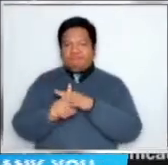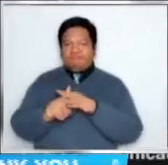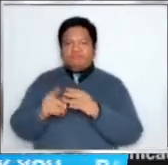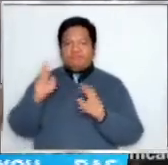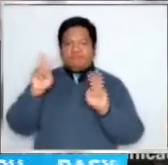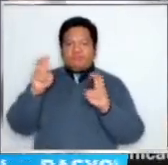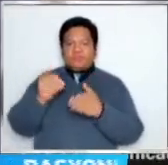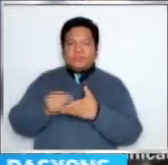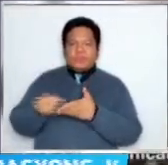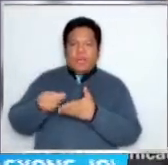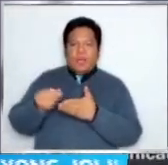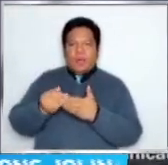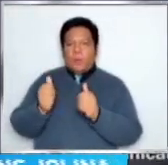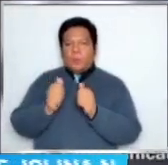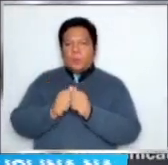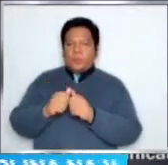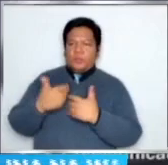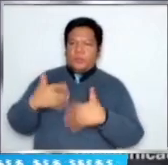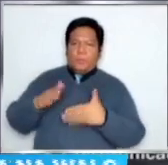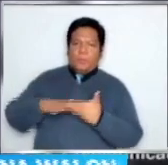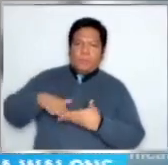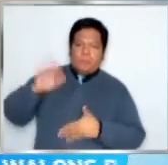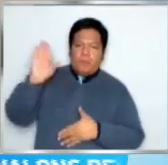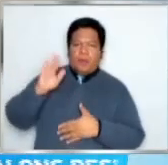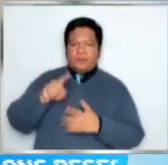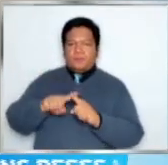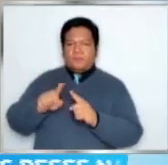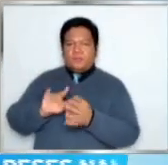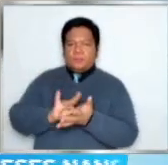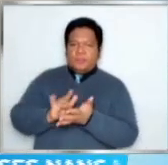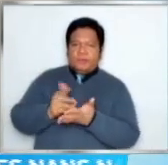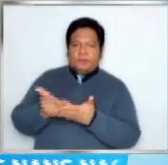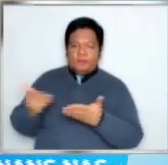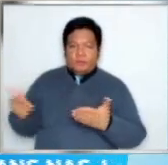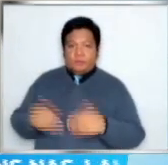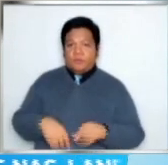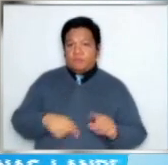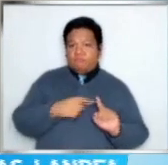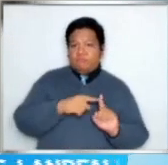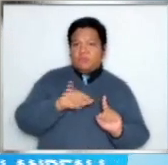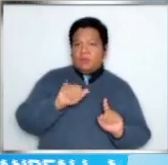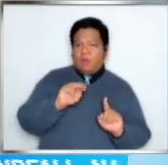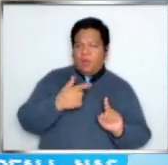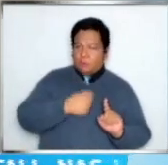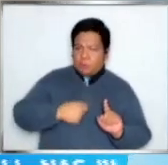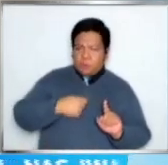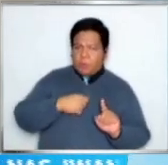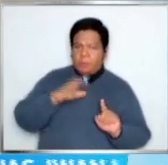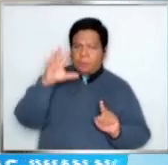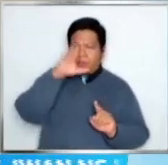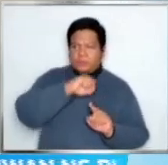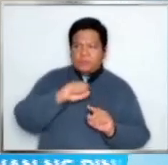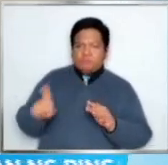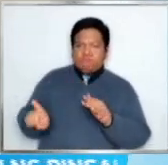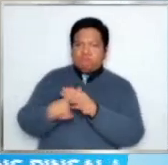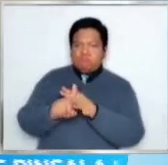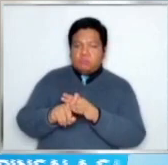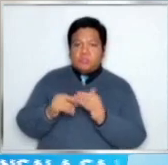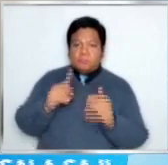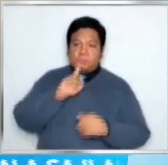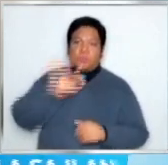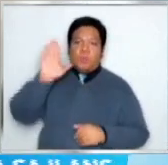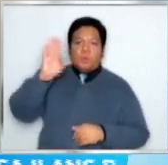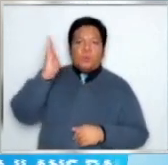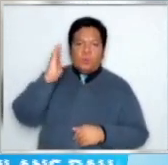ng umunoy overpriced medical goods. Humihingi si Yang ng paumanhin sa hindi pagdalo sa mga naunang pagdinig at nangakong sisipot na siya